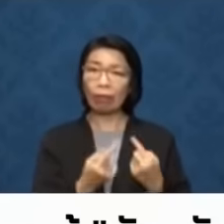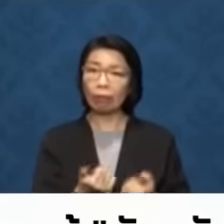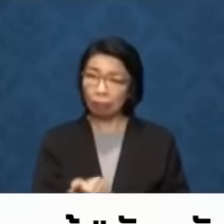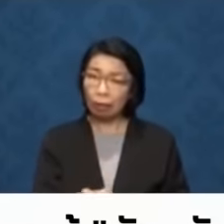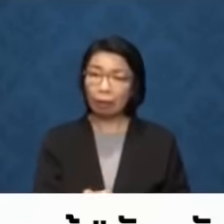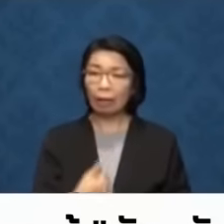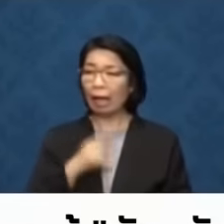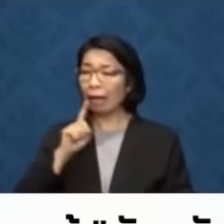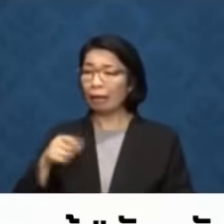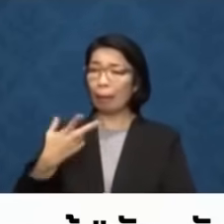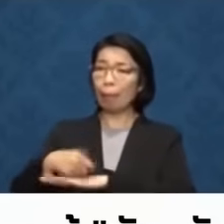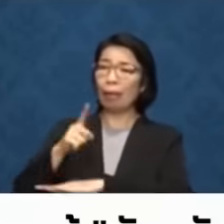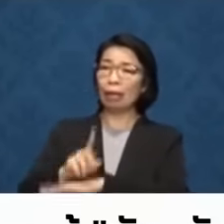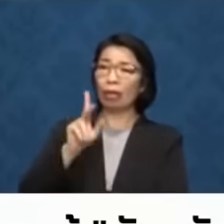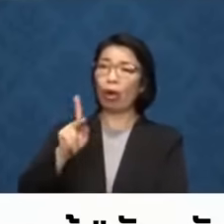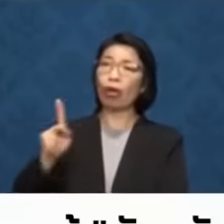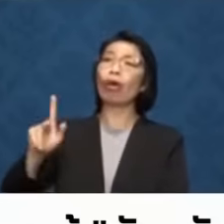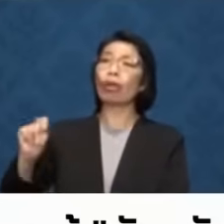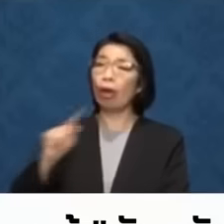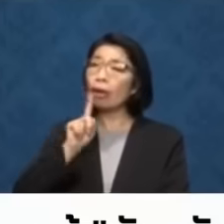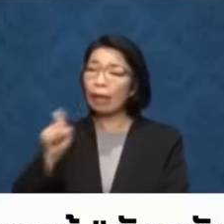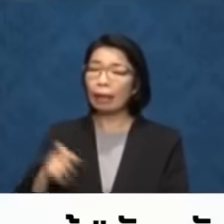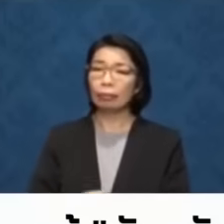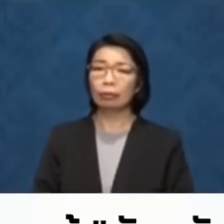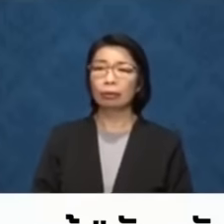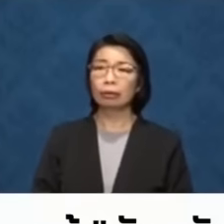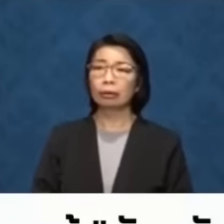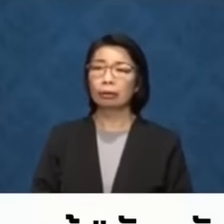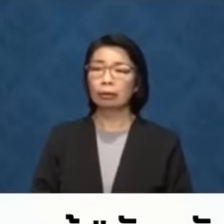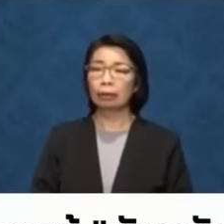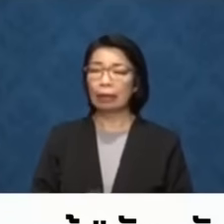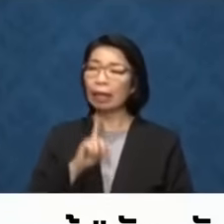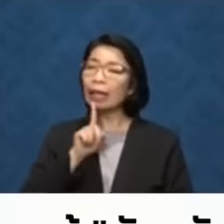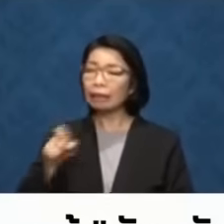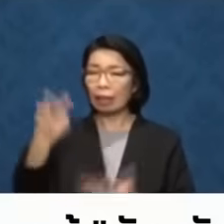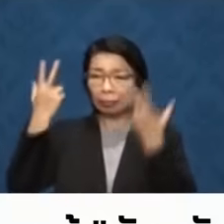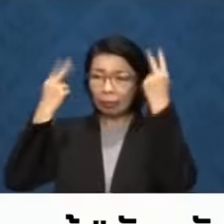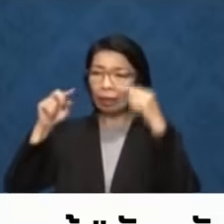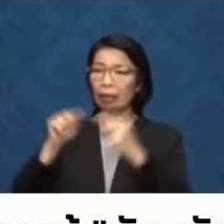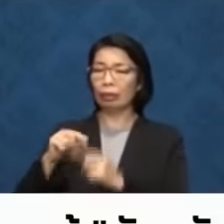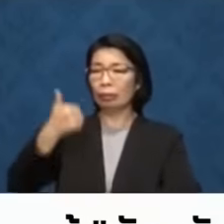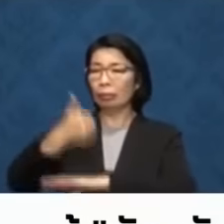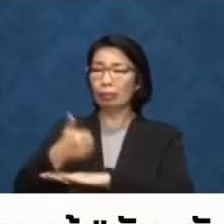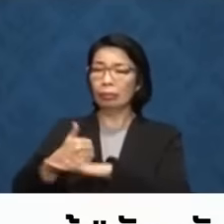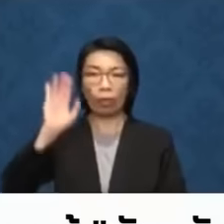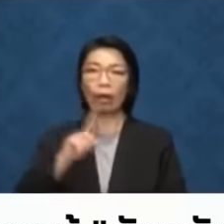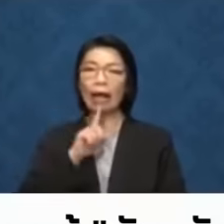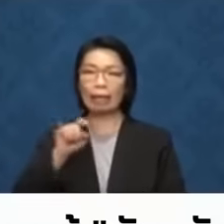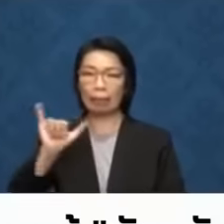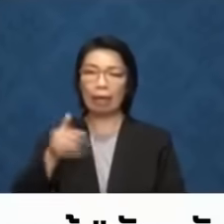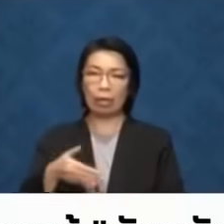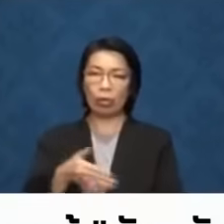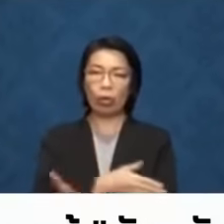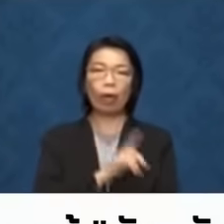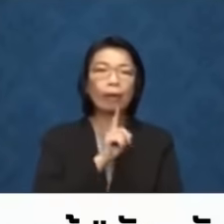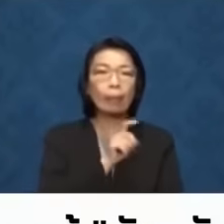เมืองท่านผู้ชมว่า3คนนายกไม่ตอบใครประชาธิปัตย์สสชัยชนะรวมไทยสร้างช